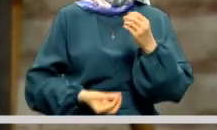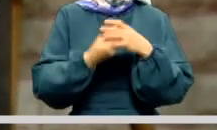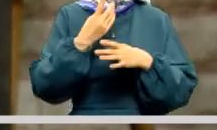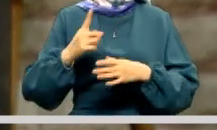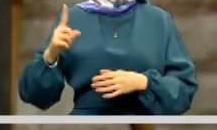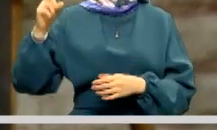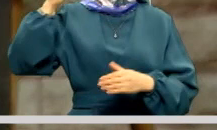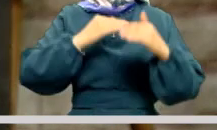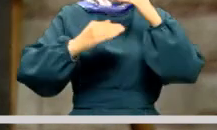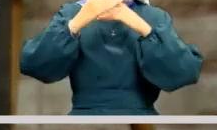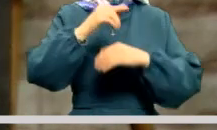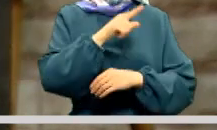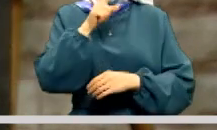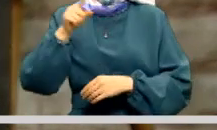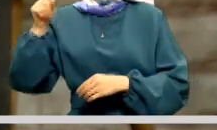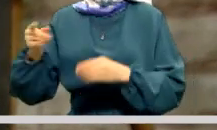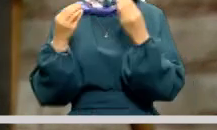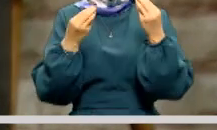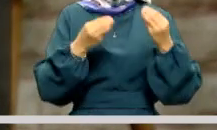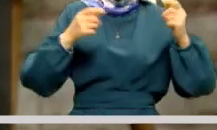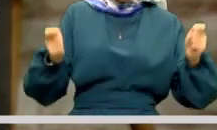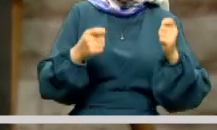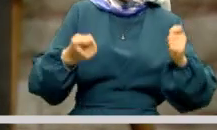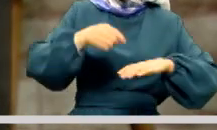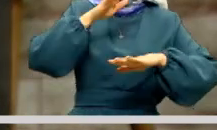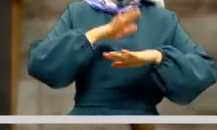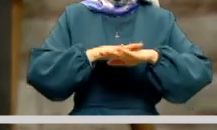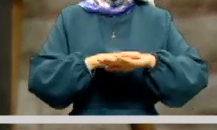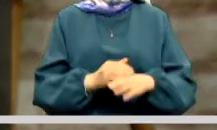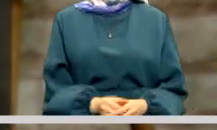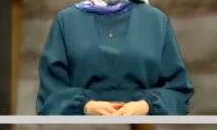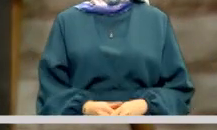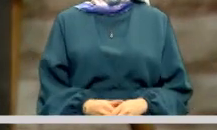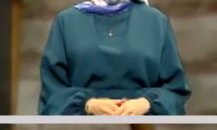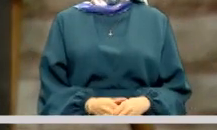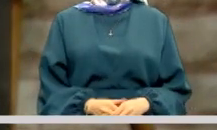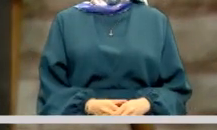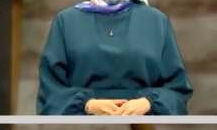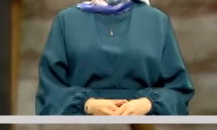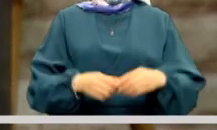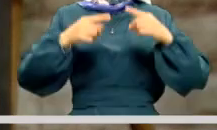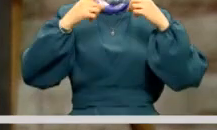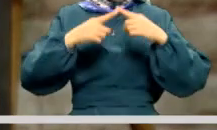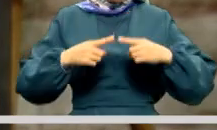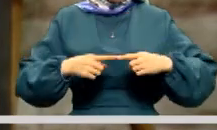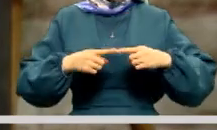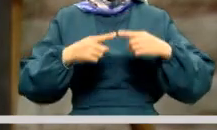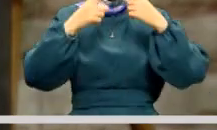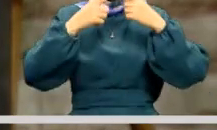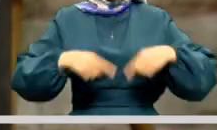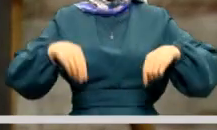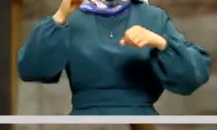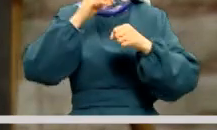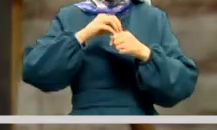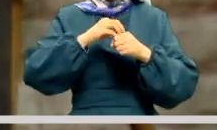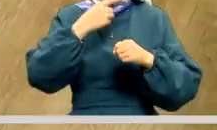Rabb'in Hangimizin daha güzel iş yapacağını amelde bulunacağını eylemde bulunacağını sınamak ve denemek için yarattığı diyoruz ya